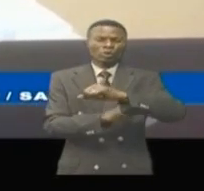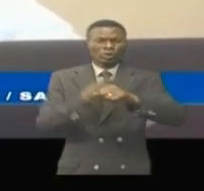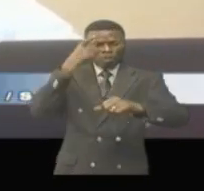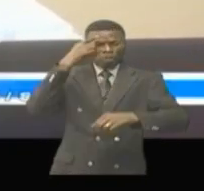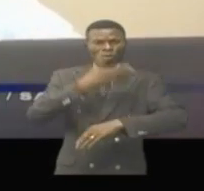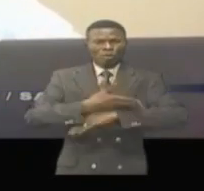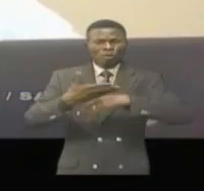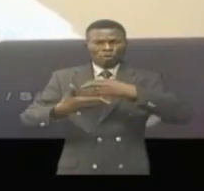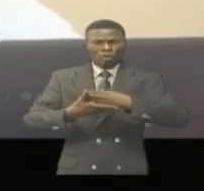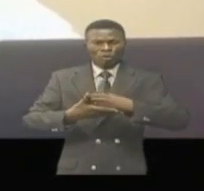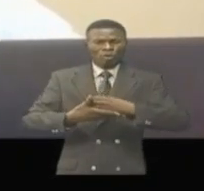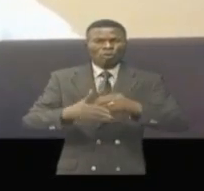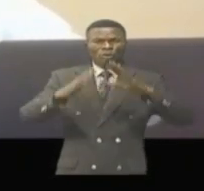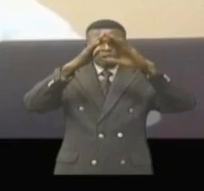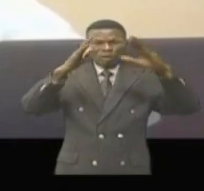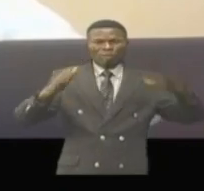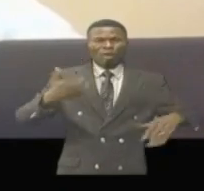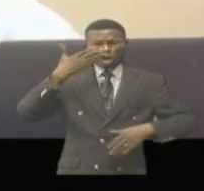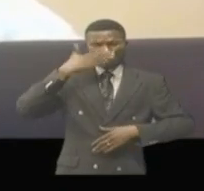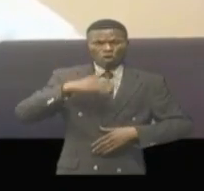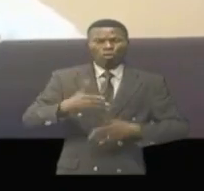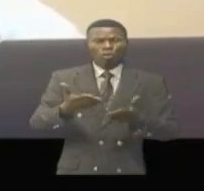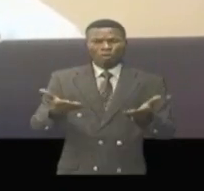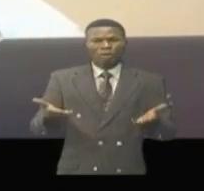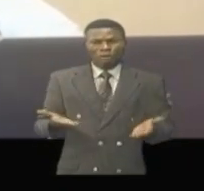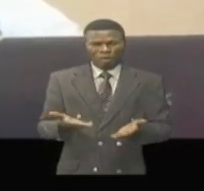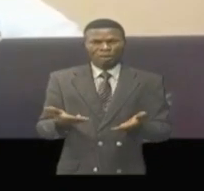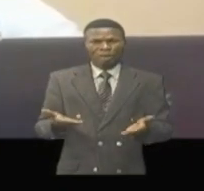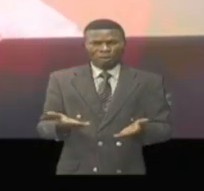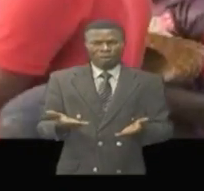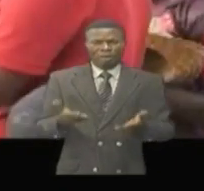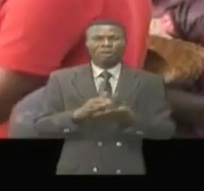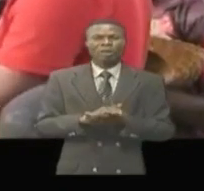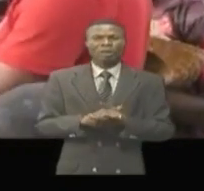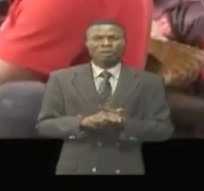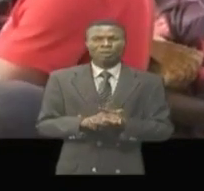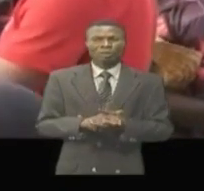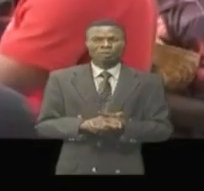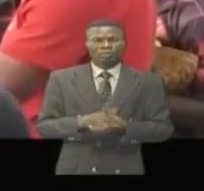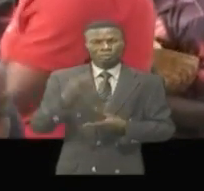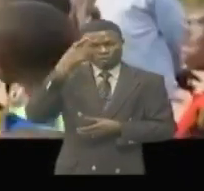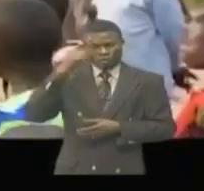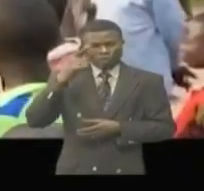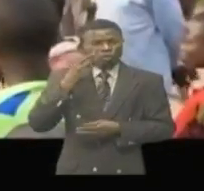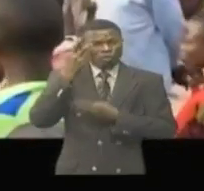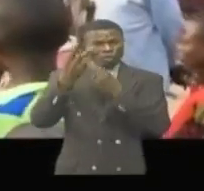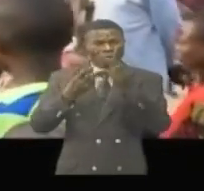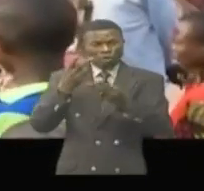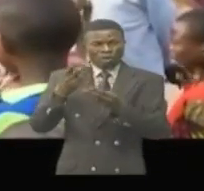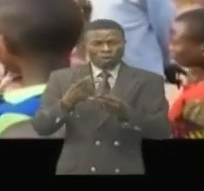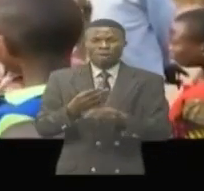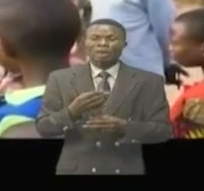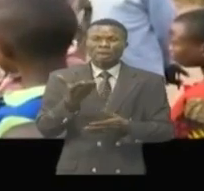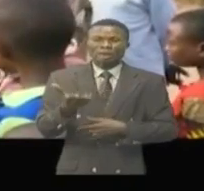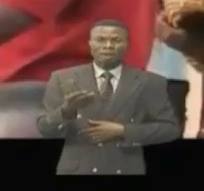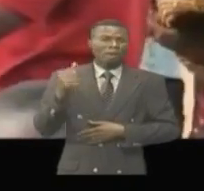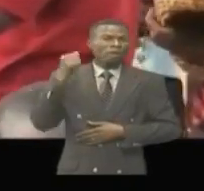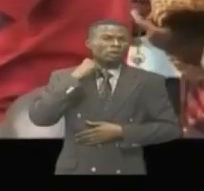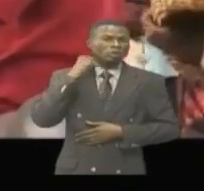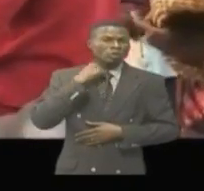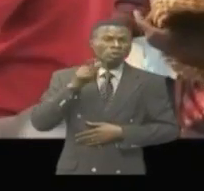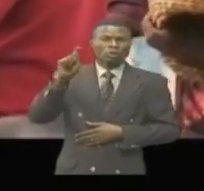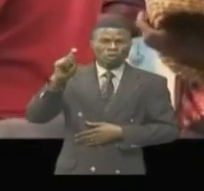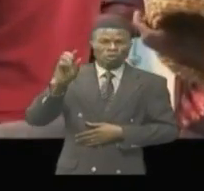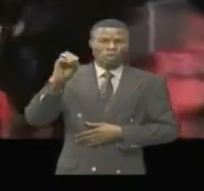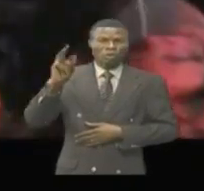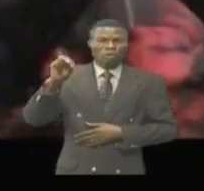de l'édifice de notre pays, la République démocratique du Congo. À l'occasion de sa visite d'inspection, Dr Tony Elongué s'est